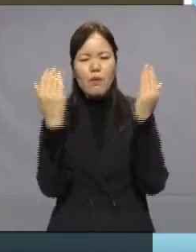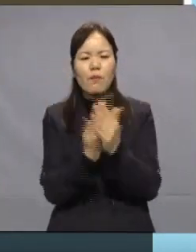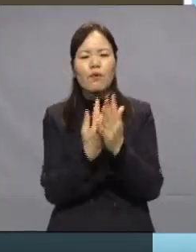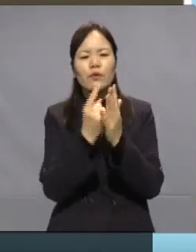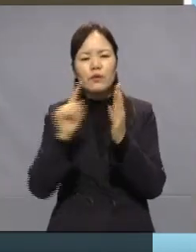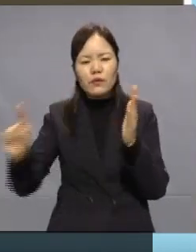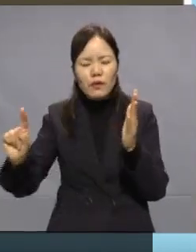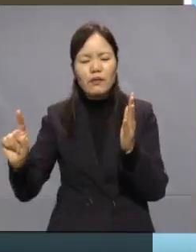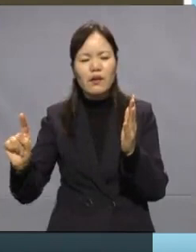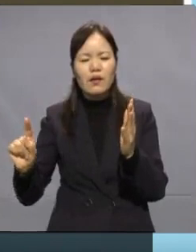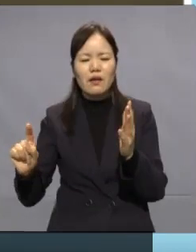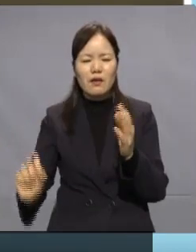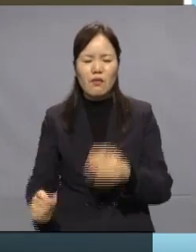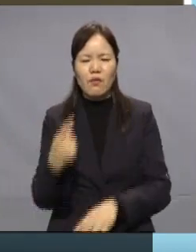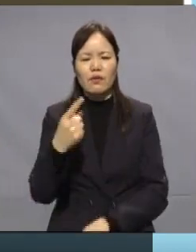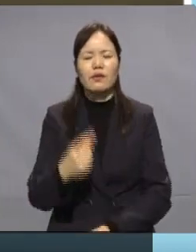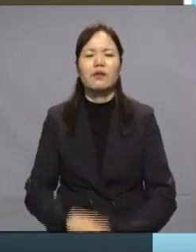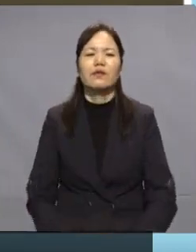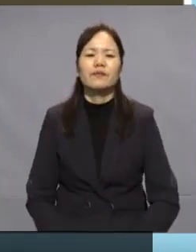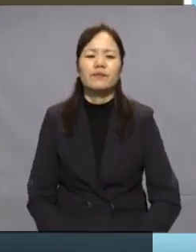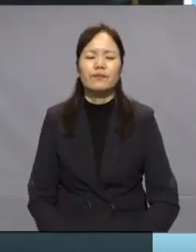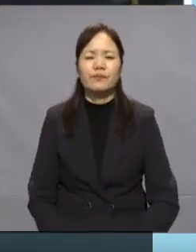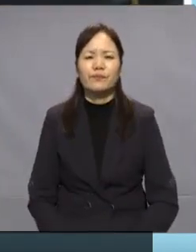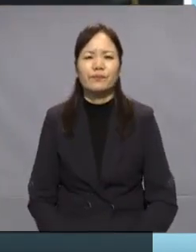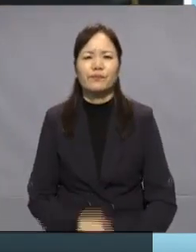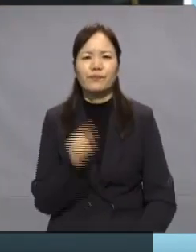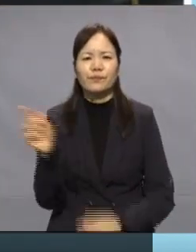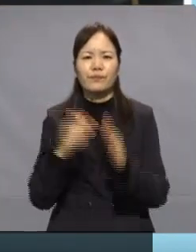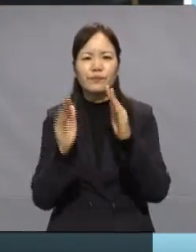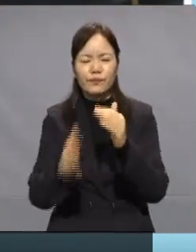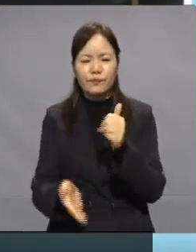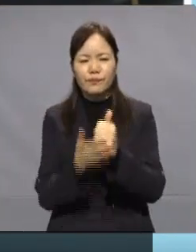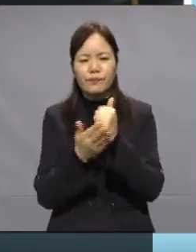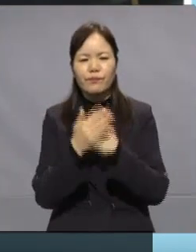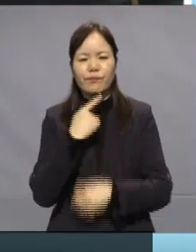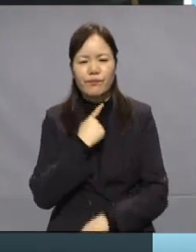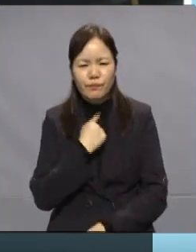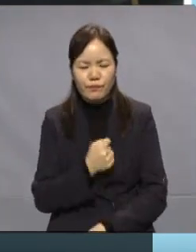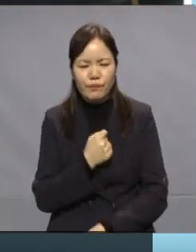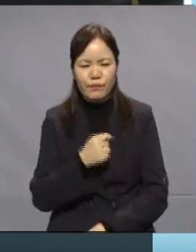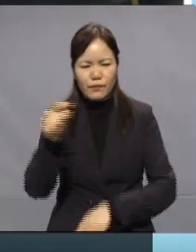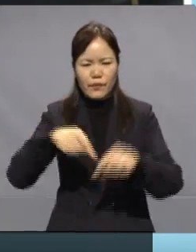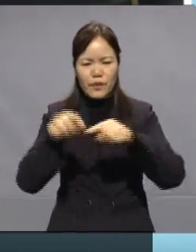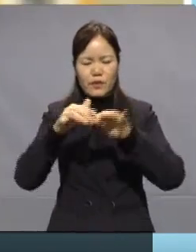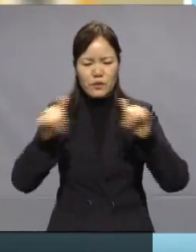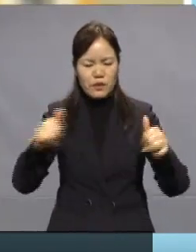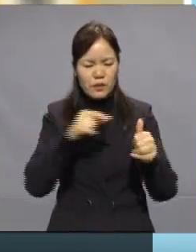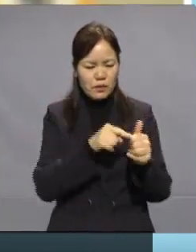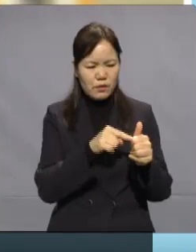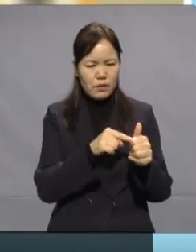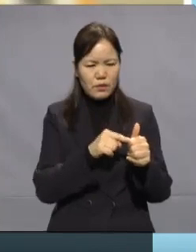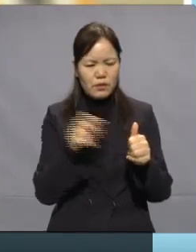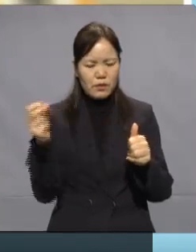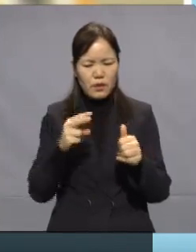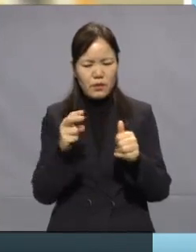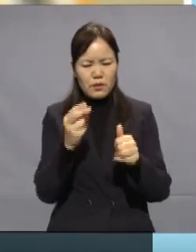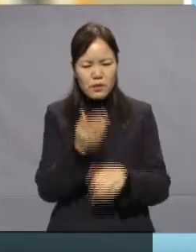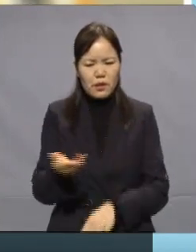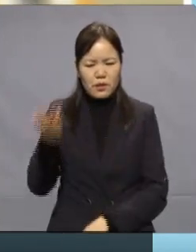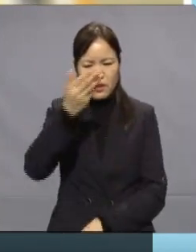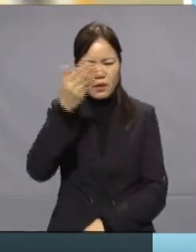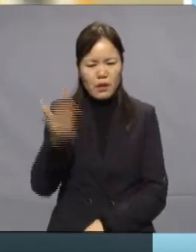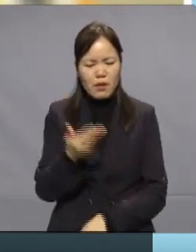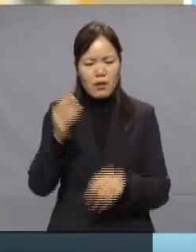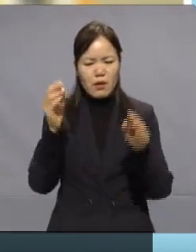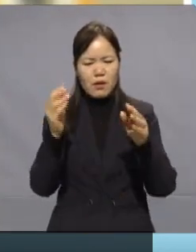또 다른 원인 중에 하나였거든요 자 근데 그런게 공천을 해왔던 정치인 입에서 다시 시스템 하향식 이런